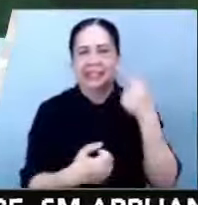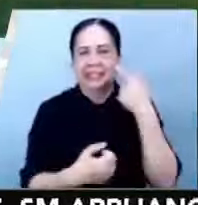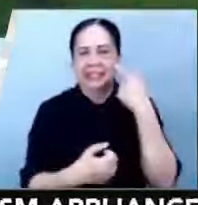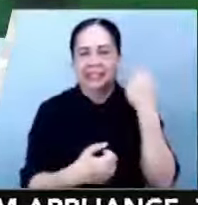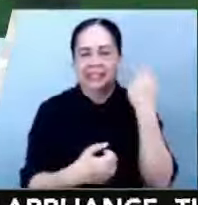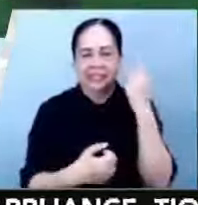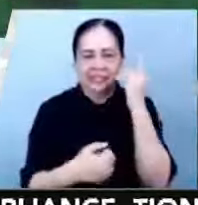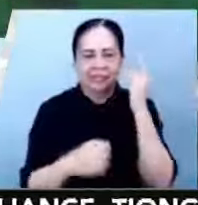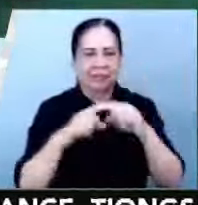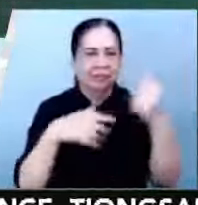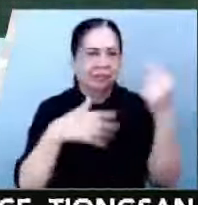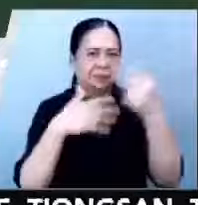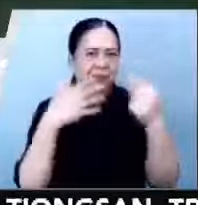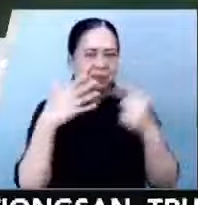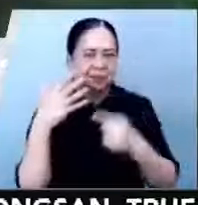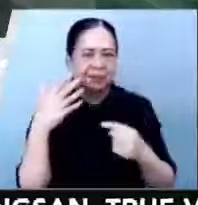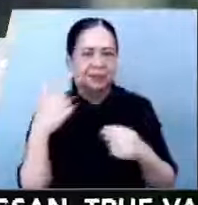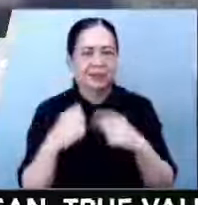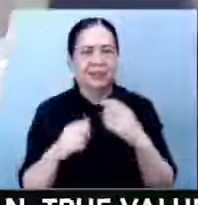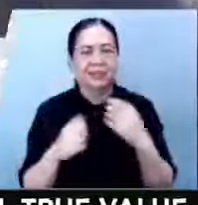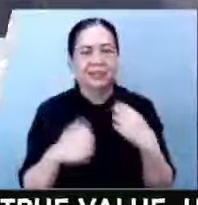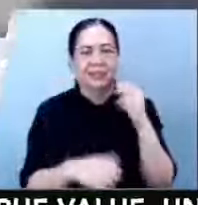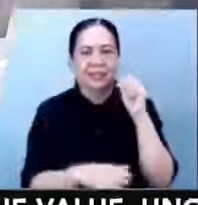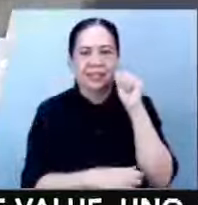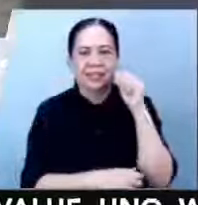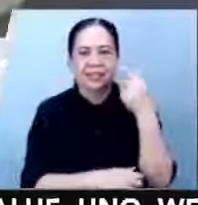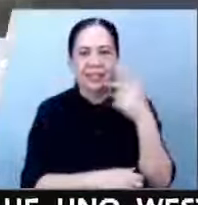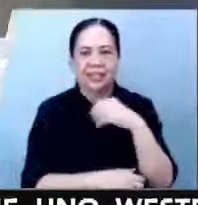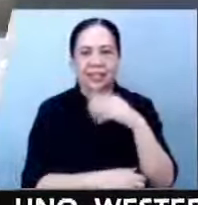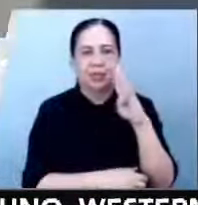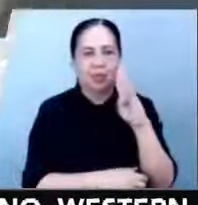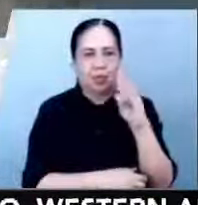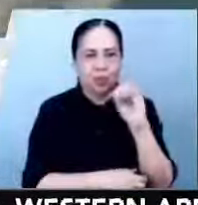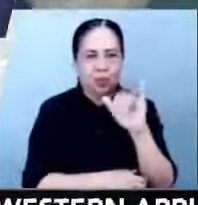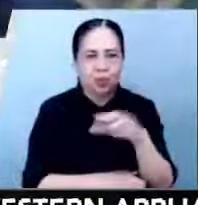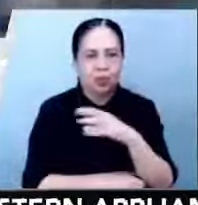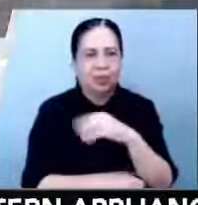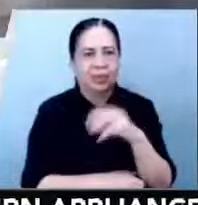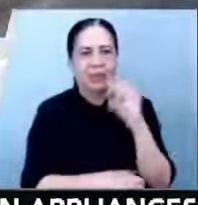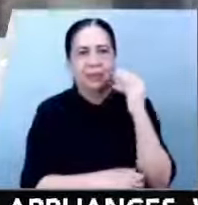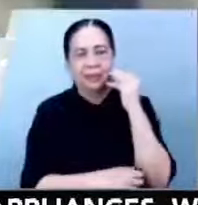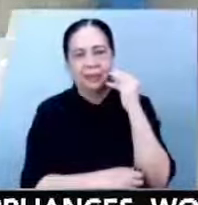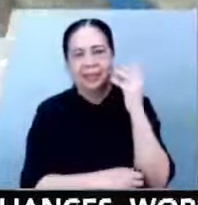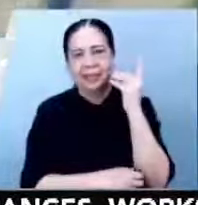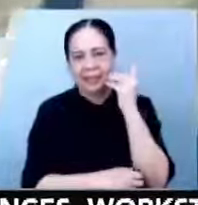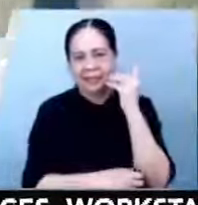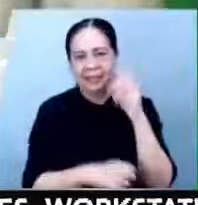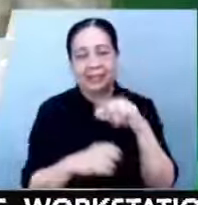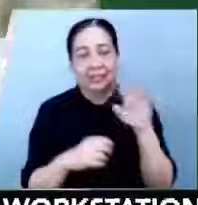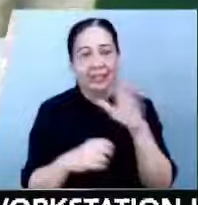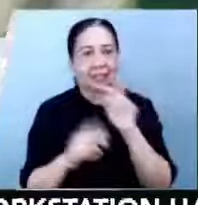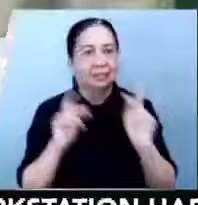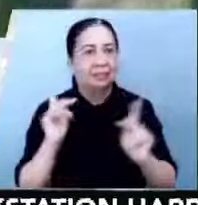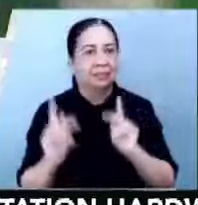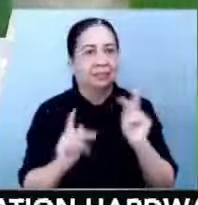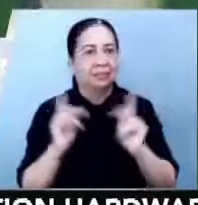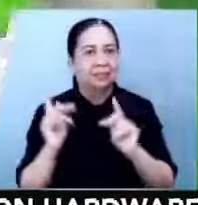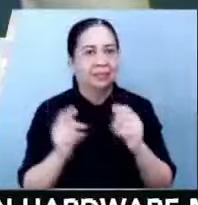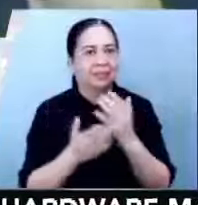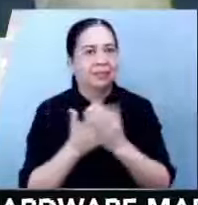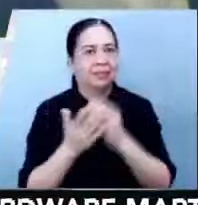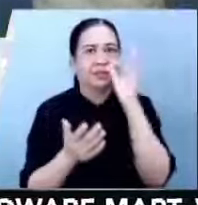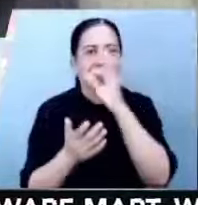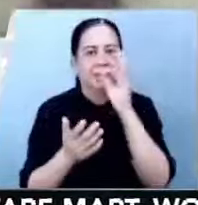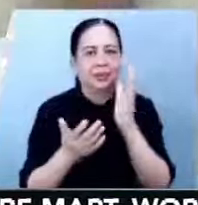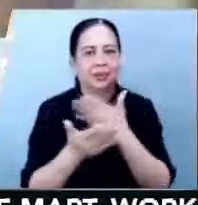Lexi Gonzalez, Angel Guardian, Buboy Villar at Mikael Daez sa kanilang performances ng ilang Pinoy songs. Si